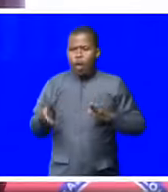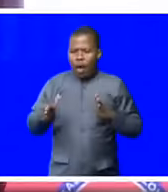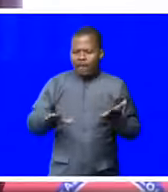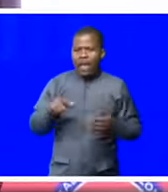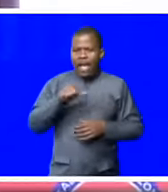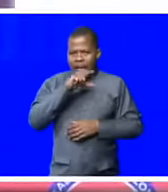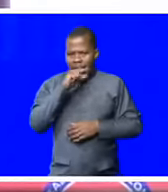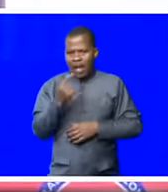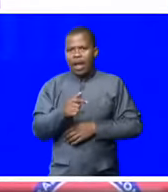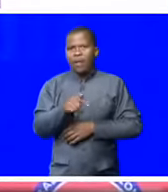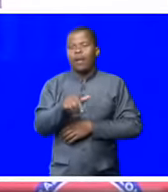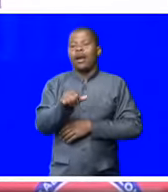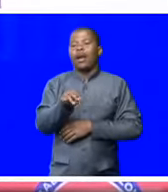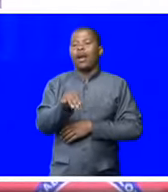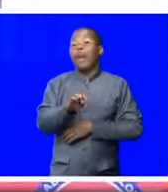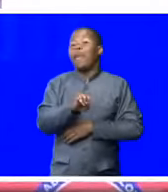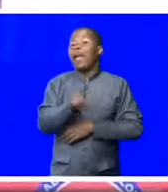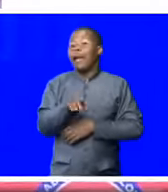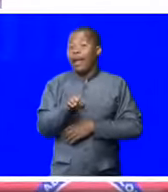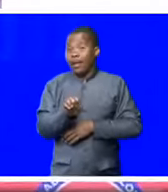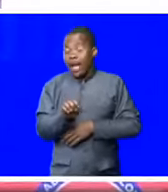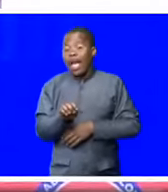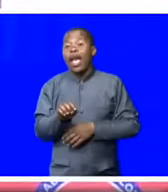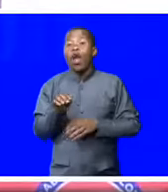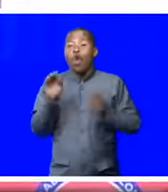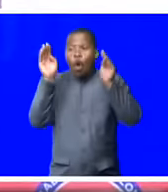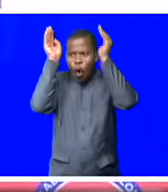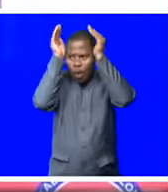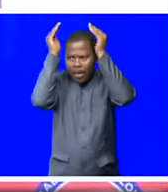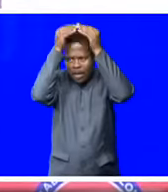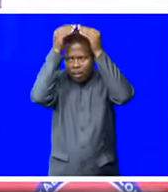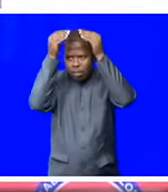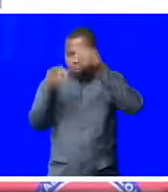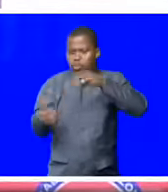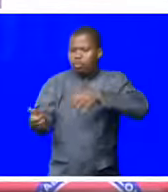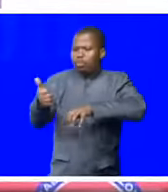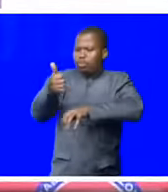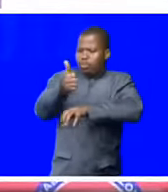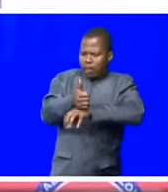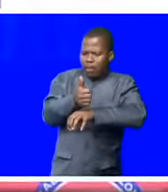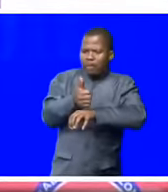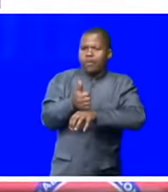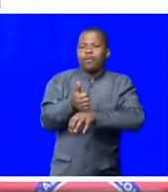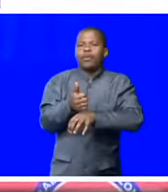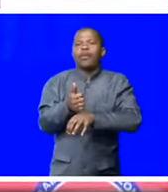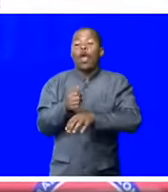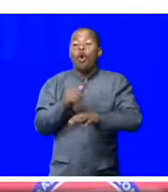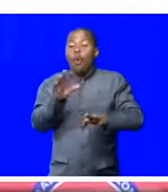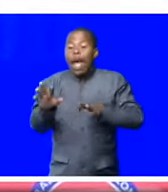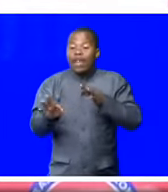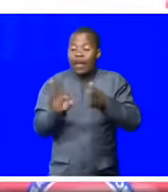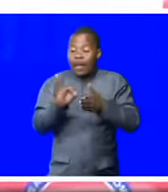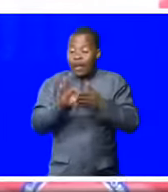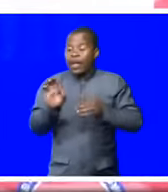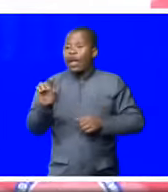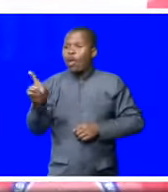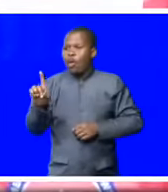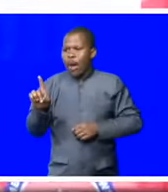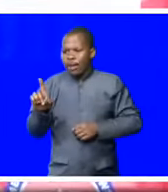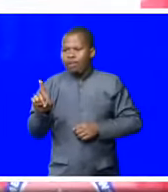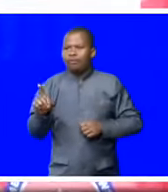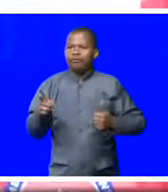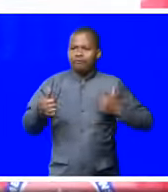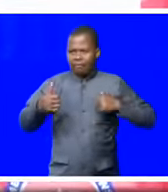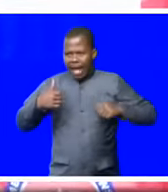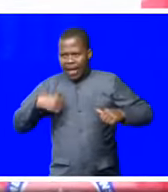maSwallows sekunokuthi singavakana iminyanga nayo izukanyana. Angibambe meanwhile